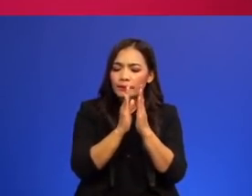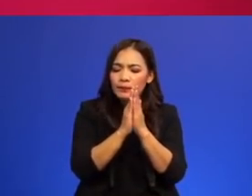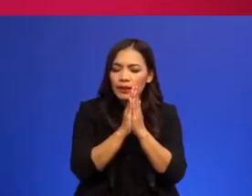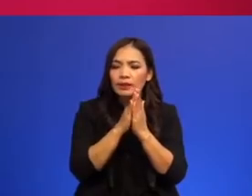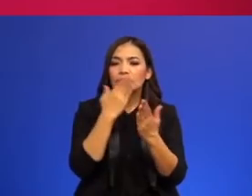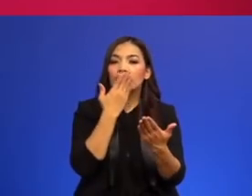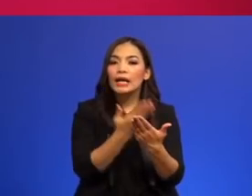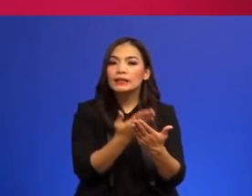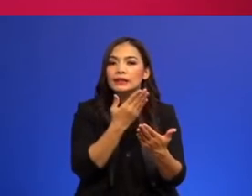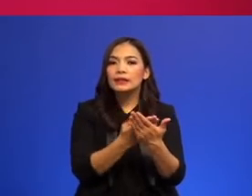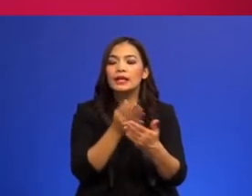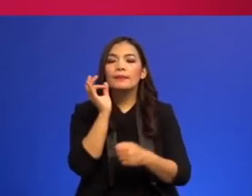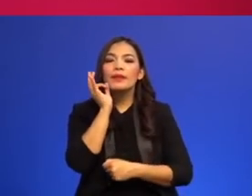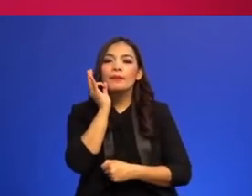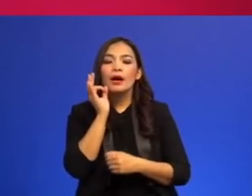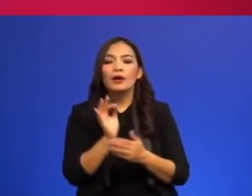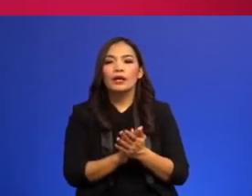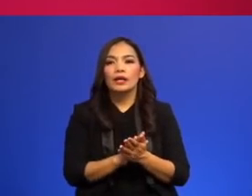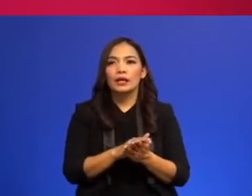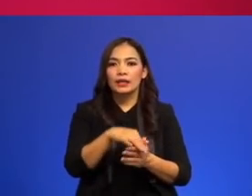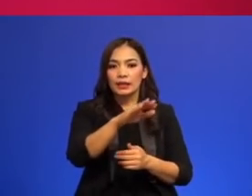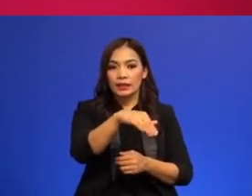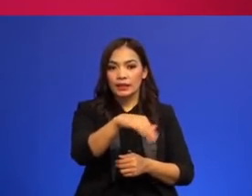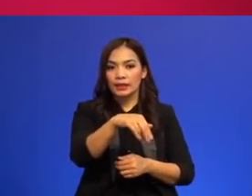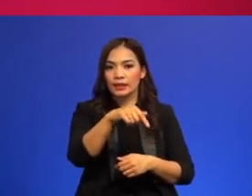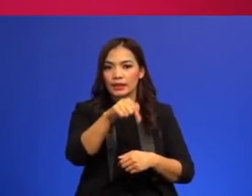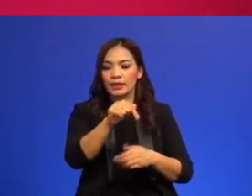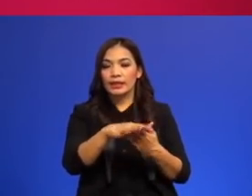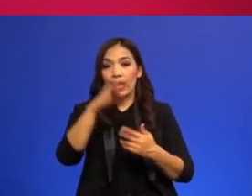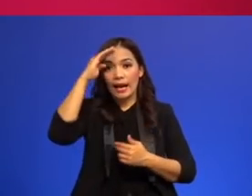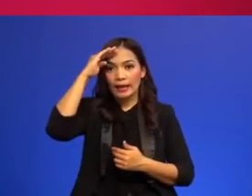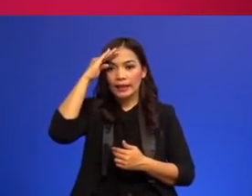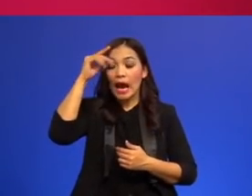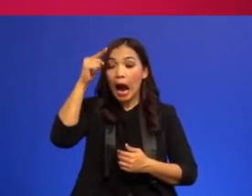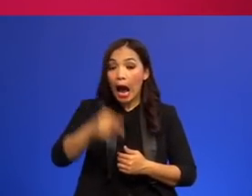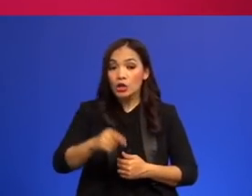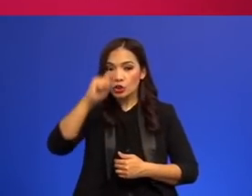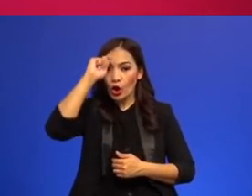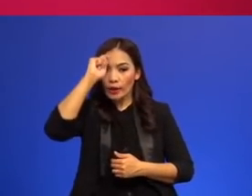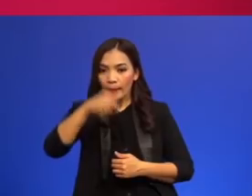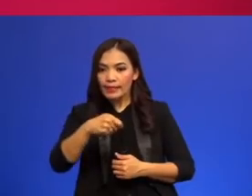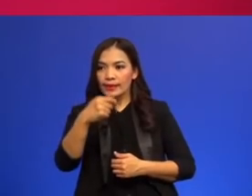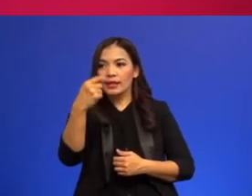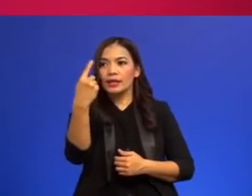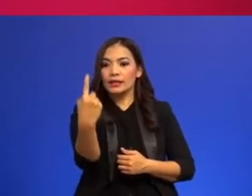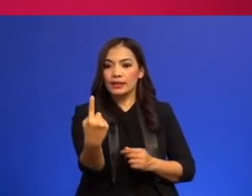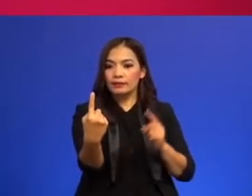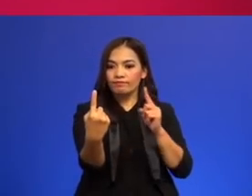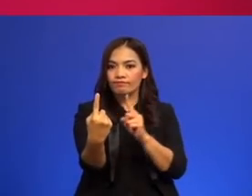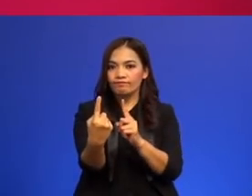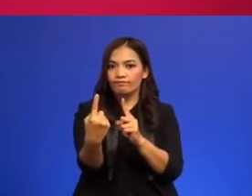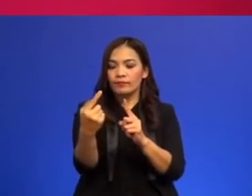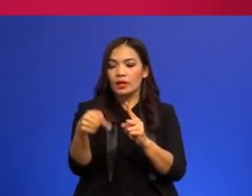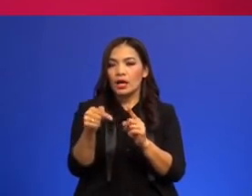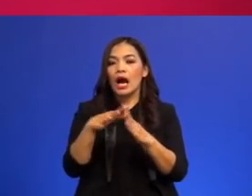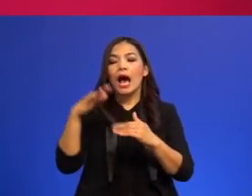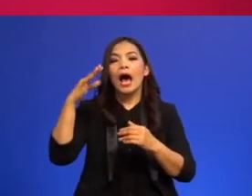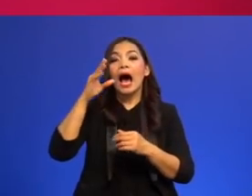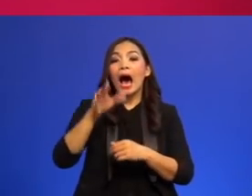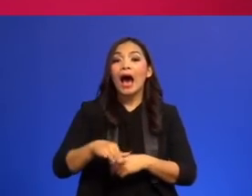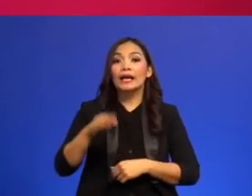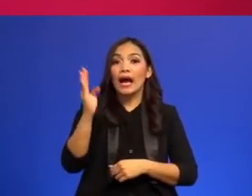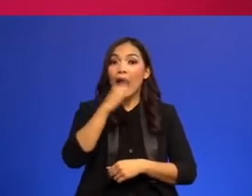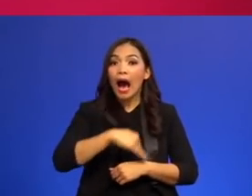itu yang laki-laki ditarik, ini orang tuamu. Kamu harus menghormati dia dan hari tuanya tanggung